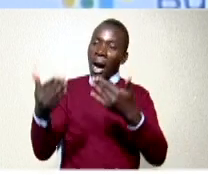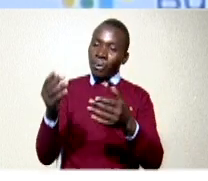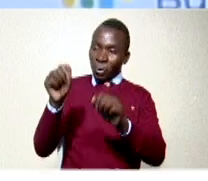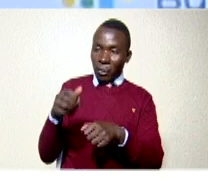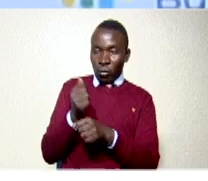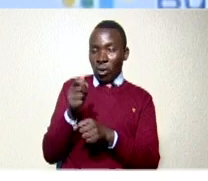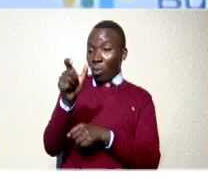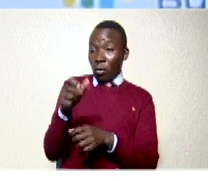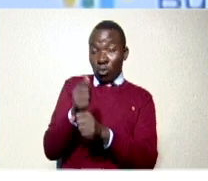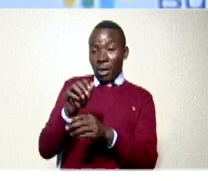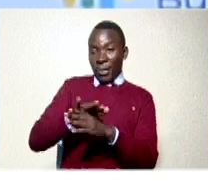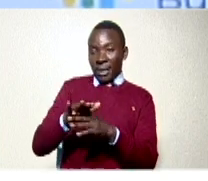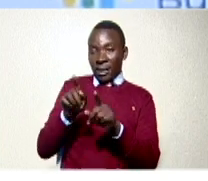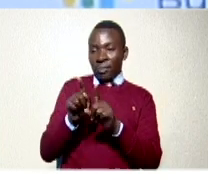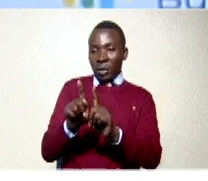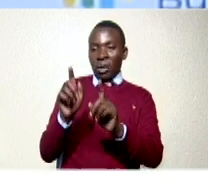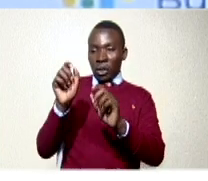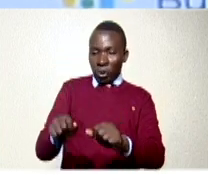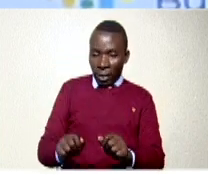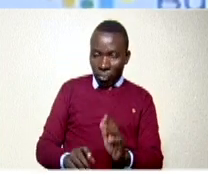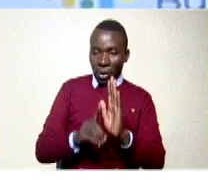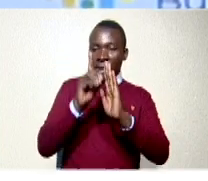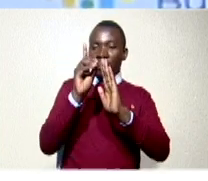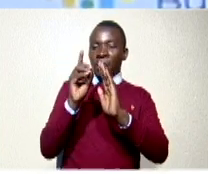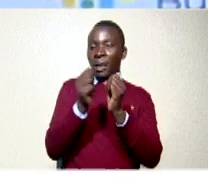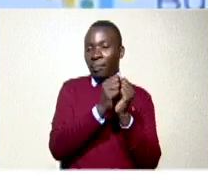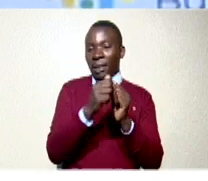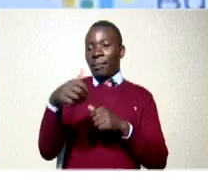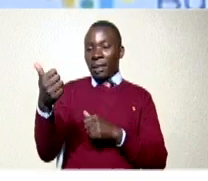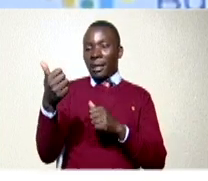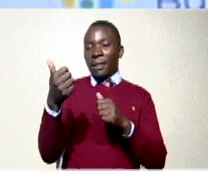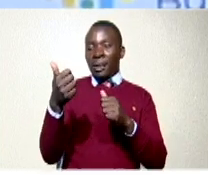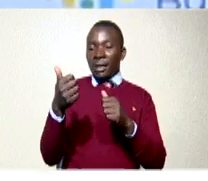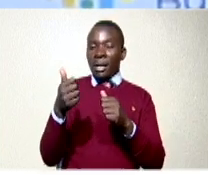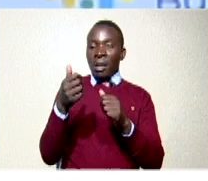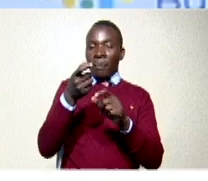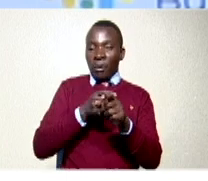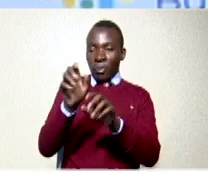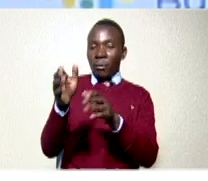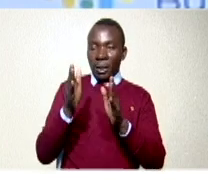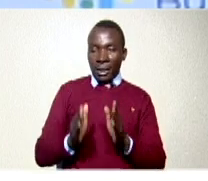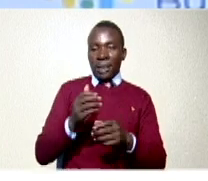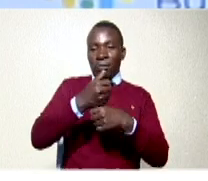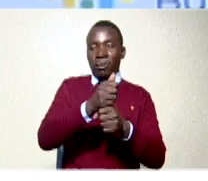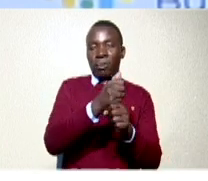ubwo bucuruzi anazamukane n'abandi benshi, guhera kuri wa muhinzi w'ikawa, kuri babandi